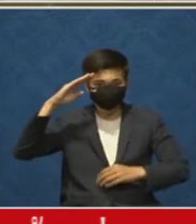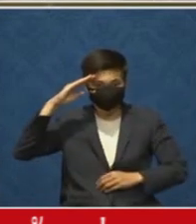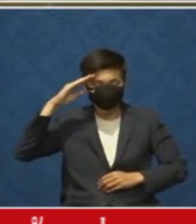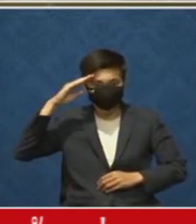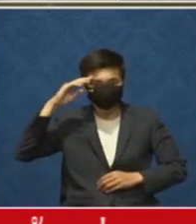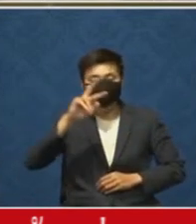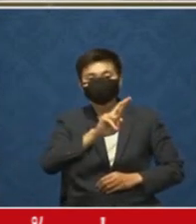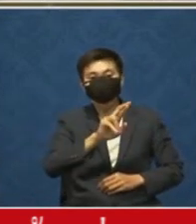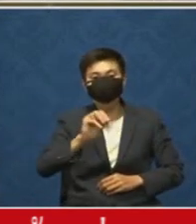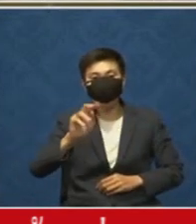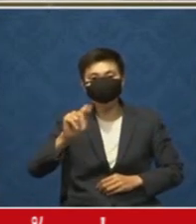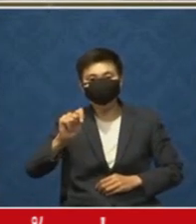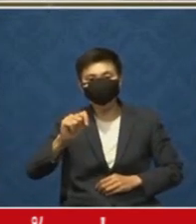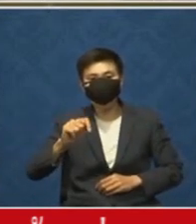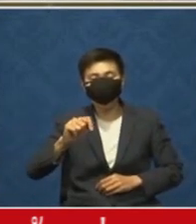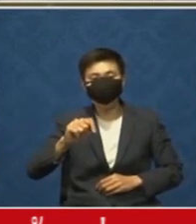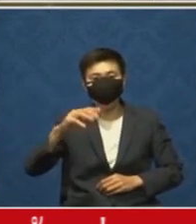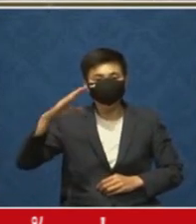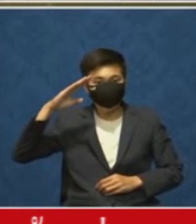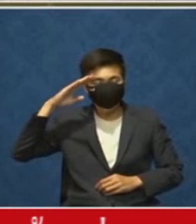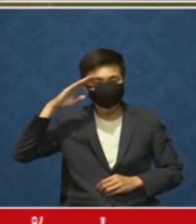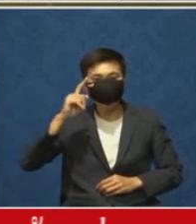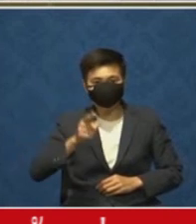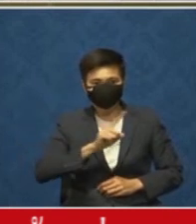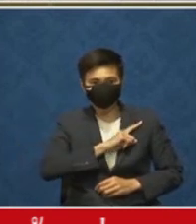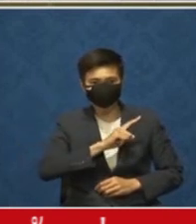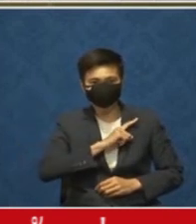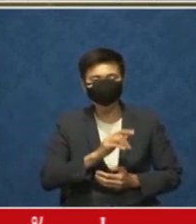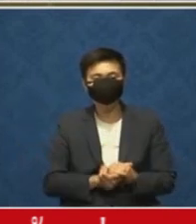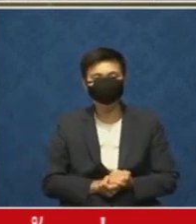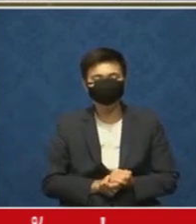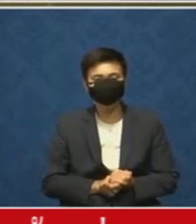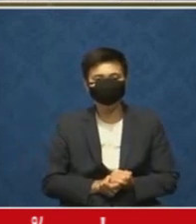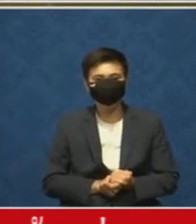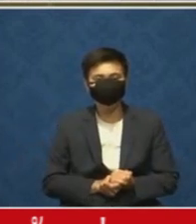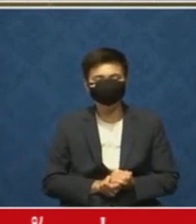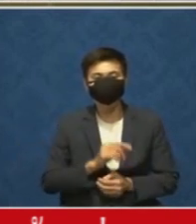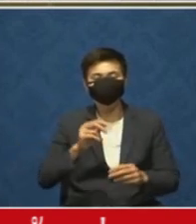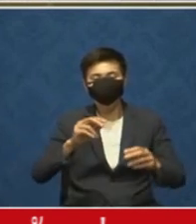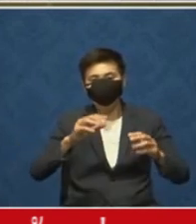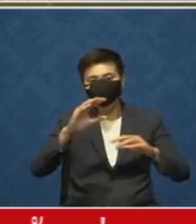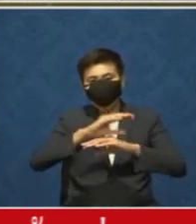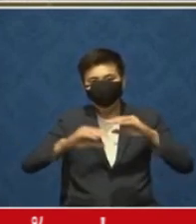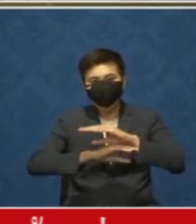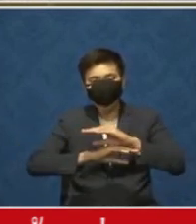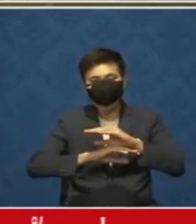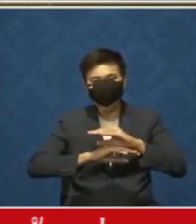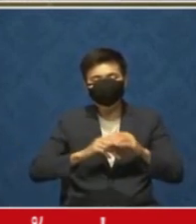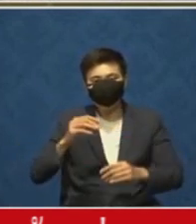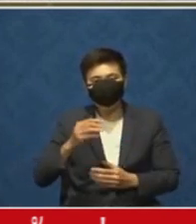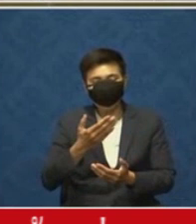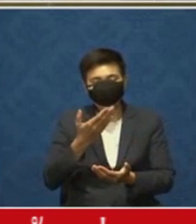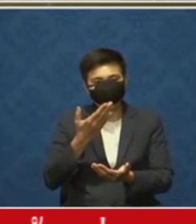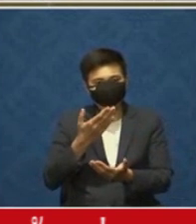าโหมเนี่ยจะต้องรับผิดชอบครับ 1. โครงการจัดหาเรือดำน้ำของกองทัพเรือไทยเนี่ย